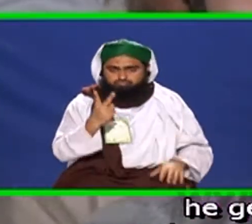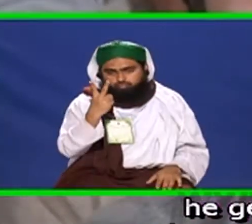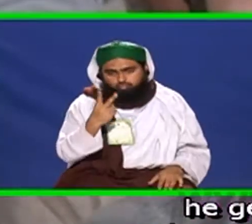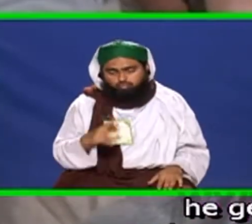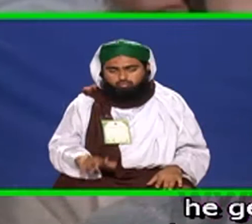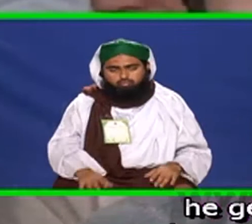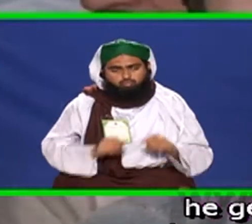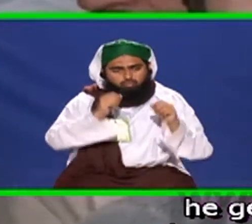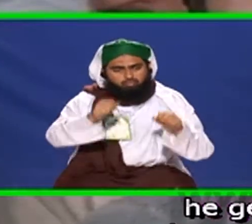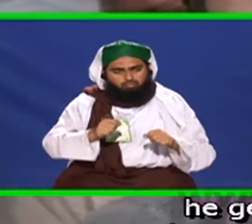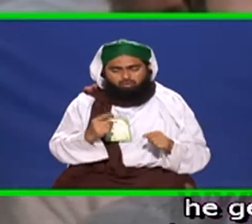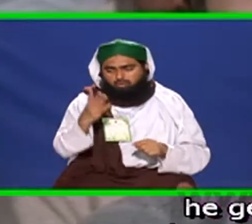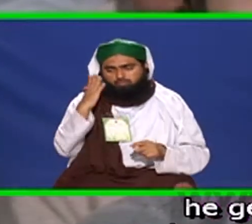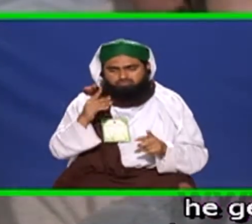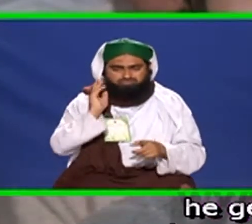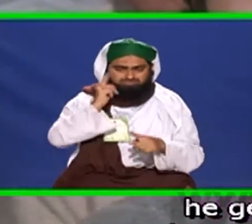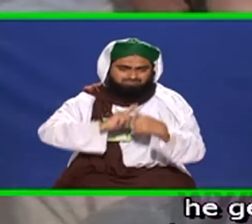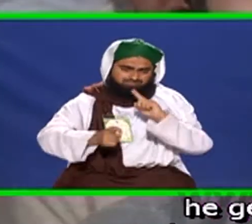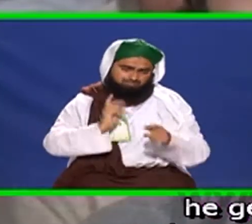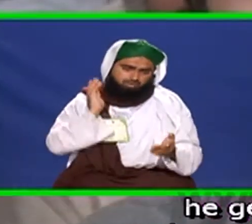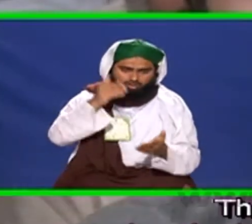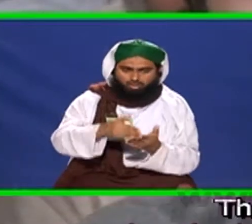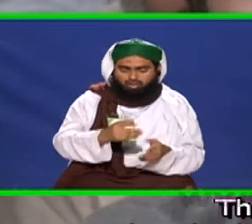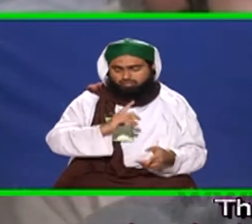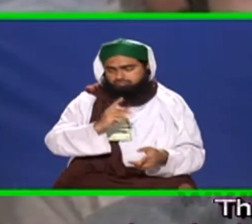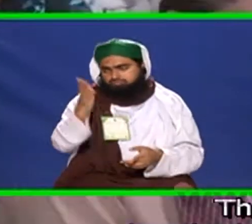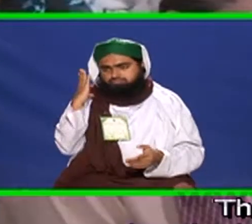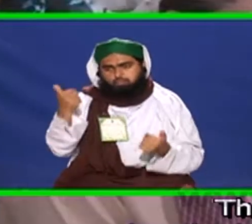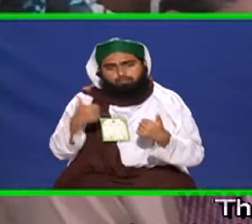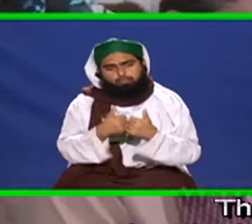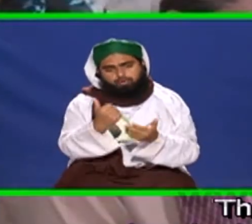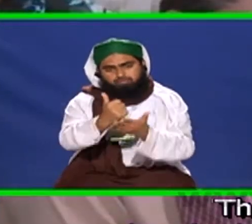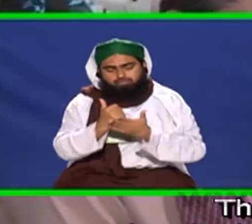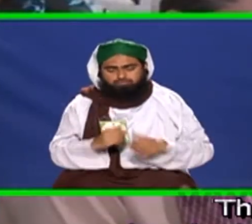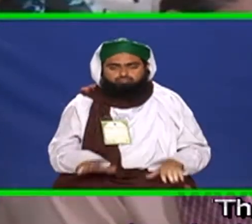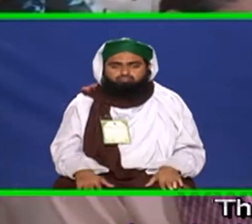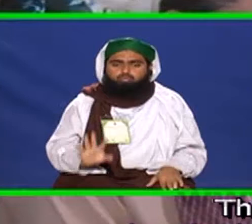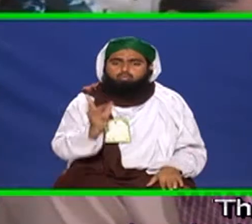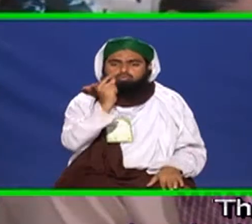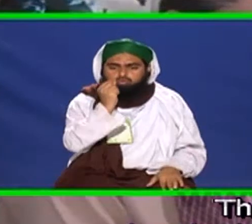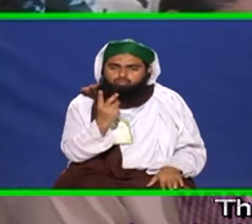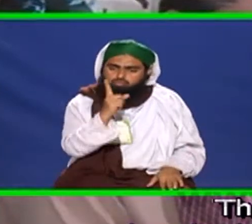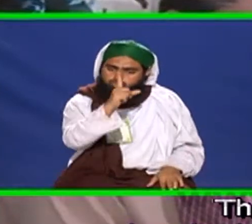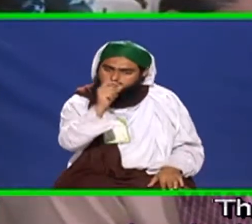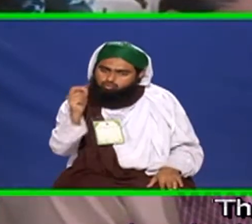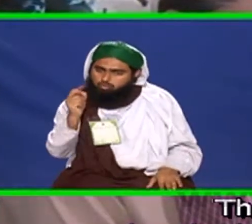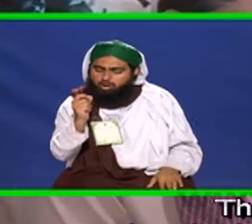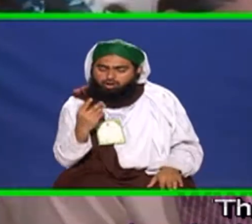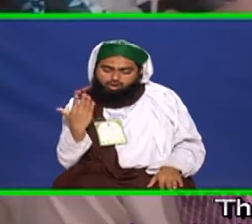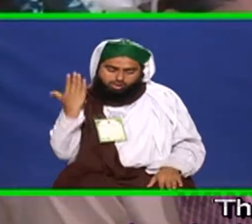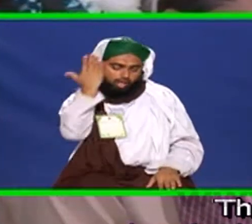کا ثواب ملتا ہے، اس نے 100 غزوات میں شرکت کی، جس نے 100 بار لا الہ الا اللہ